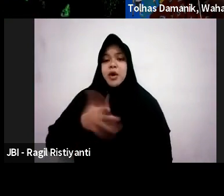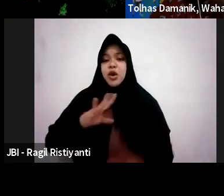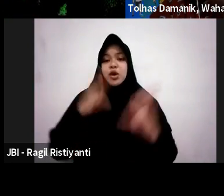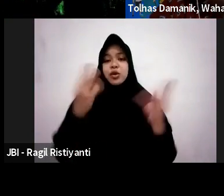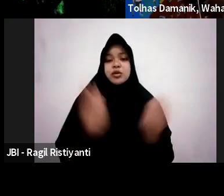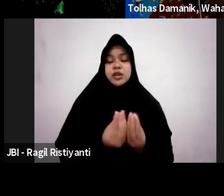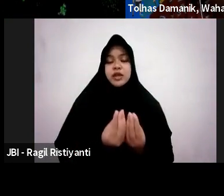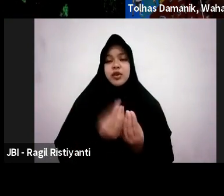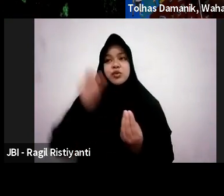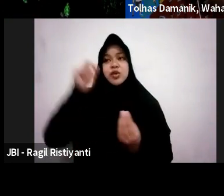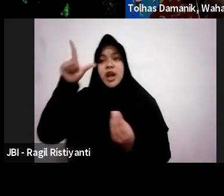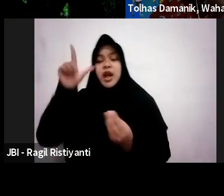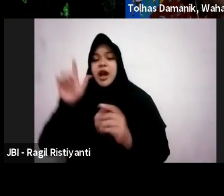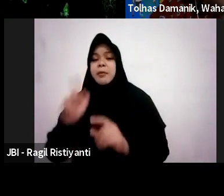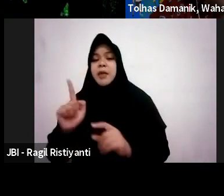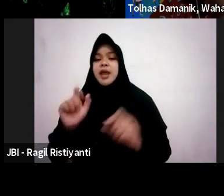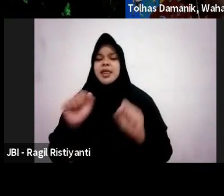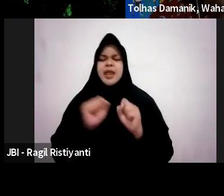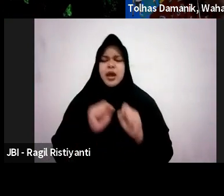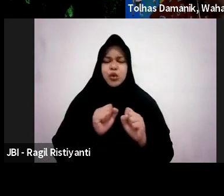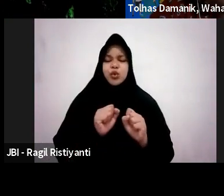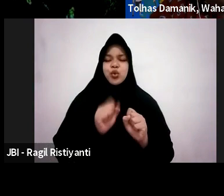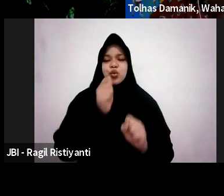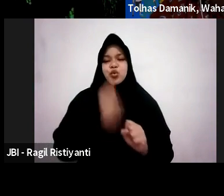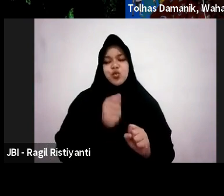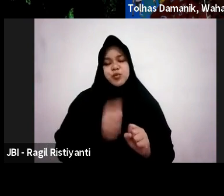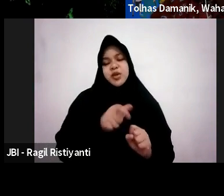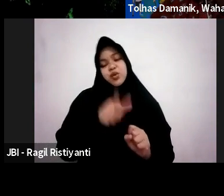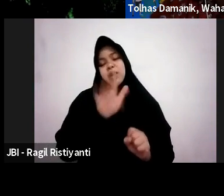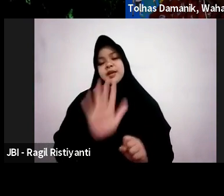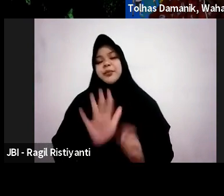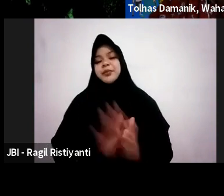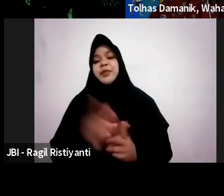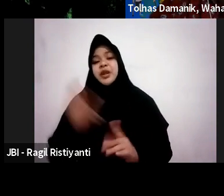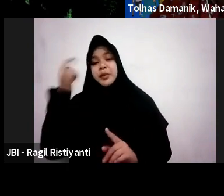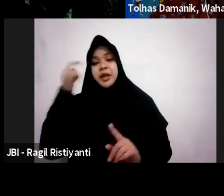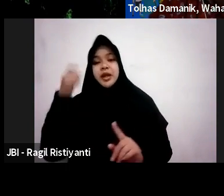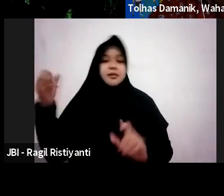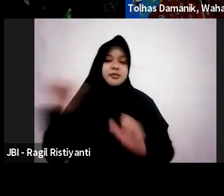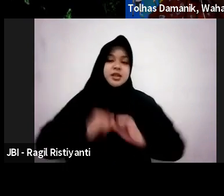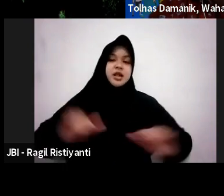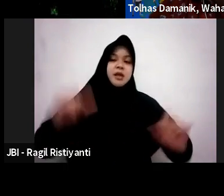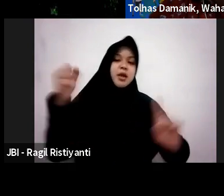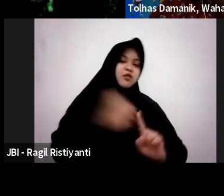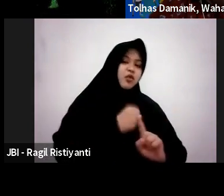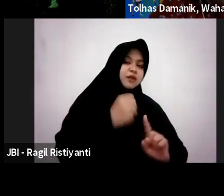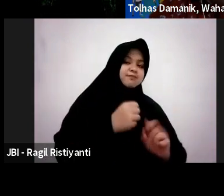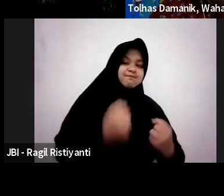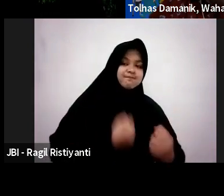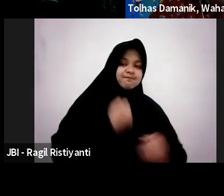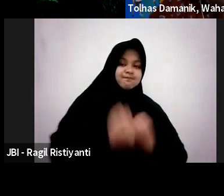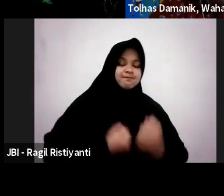hukum ini aja pilihannya itu Dan ini menjadi pemikiran bersama para advokat itu nah pemahaman dan kesadaran